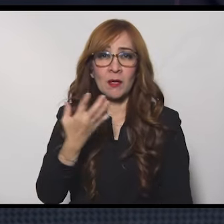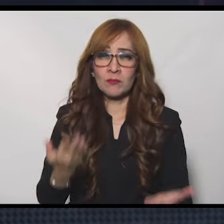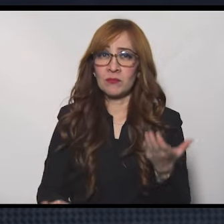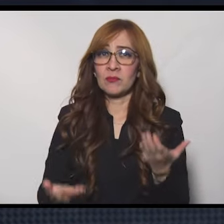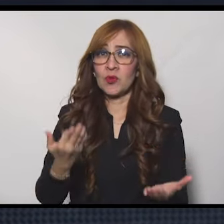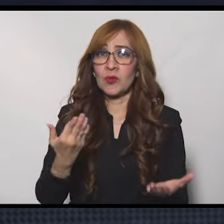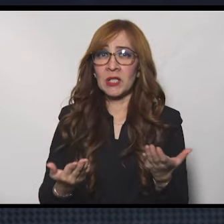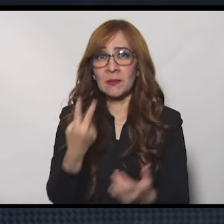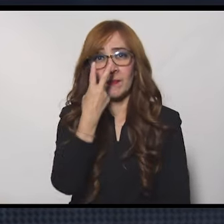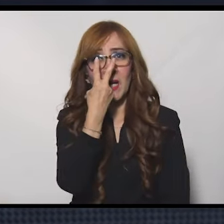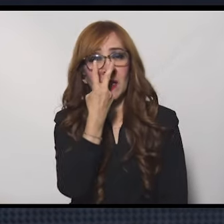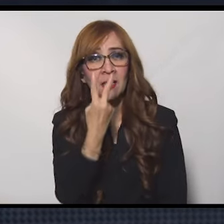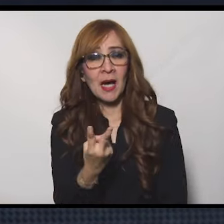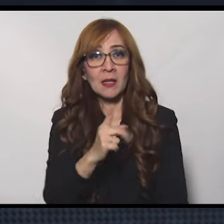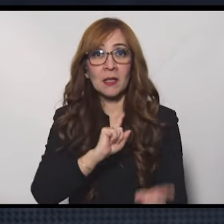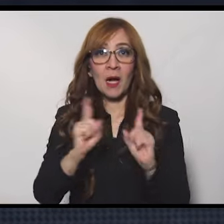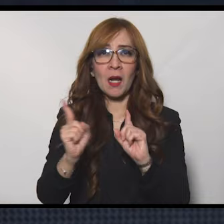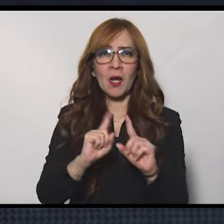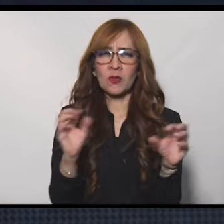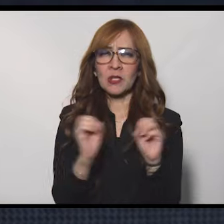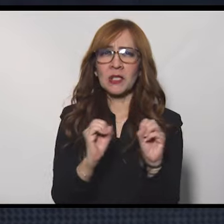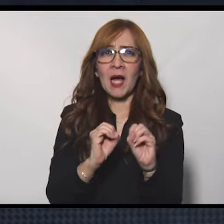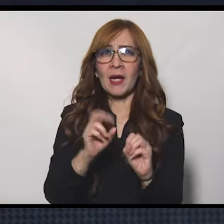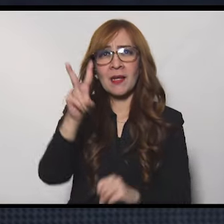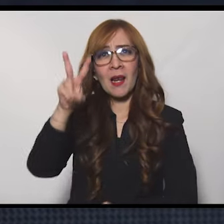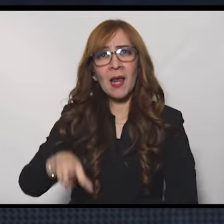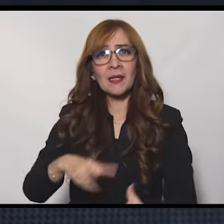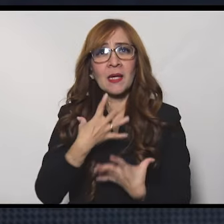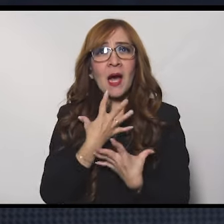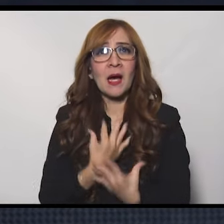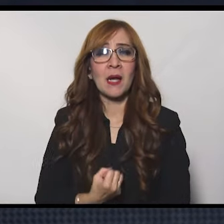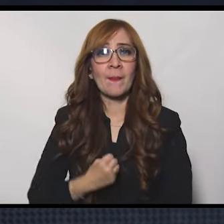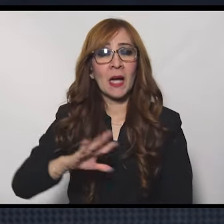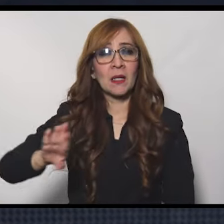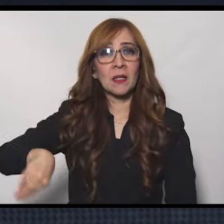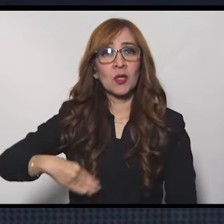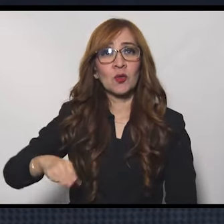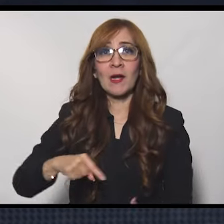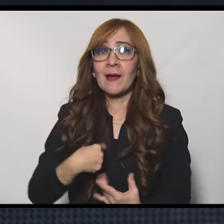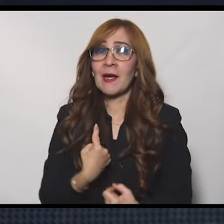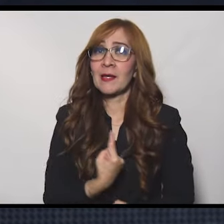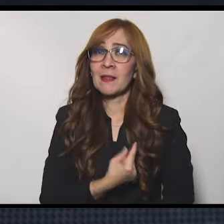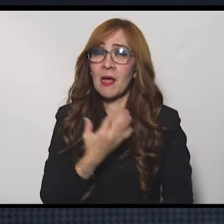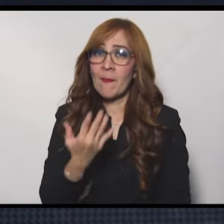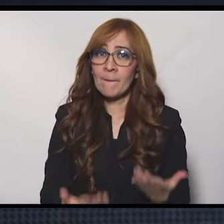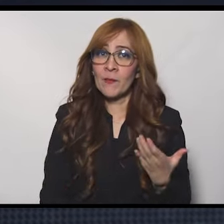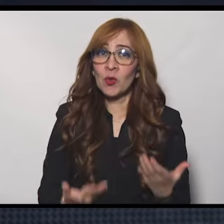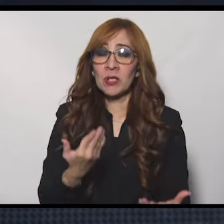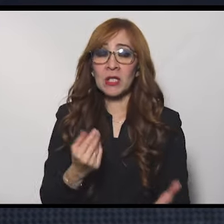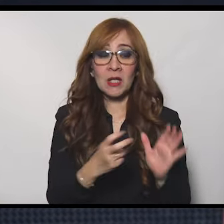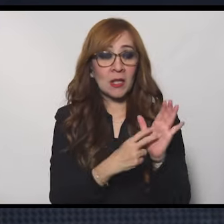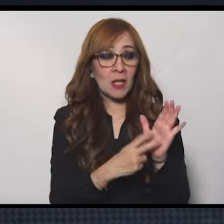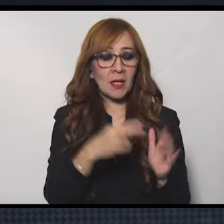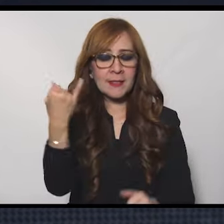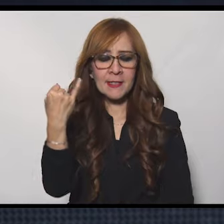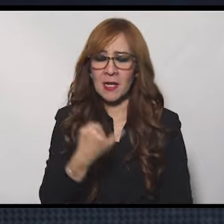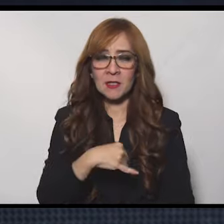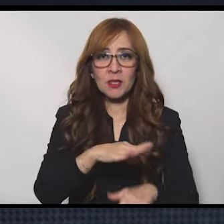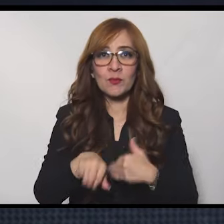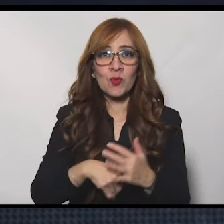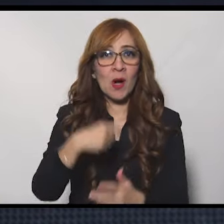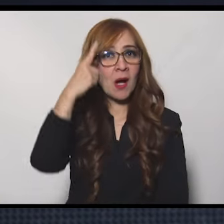mungkin melihat bahwa tidak ada lagi harapan dalam keluarga kita. Orang-orang mungkin menilai jelek